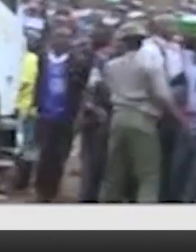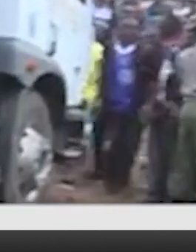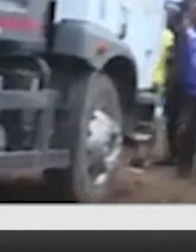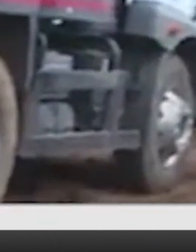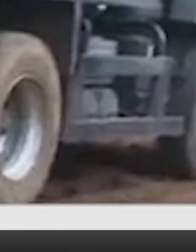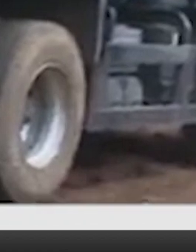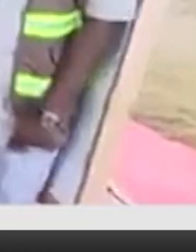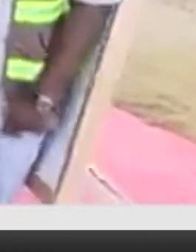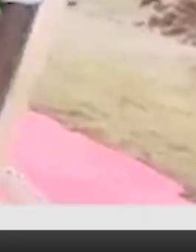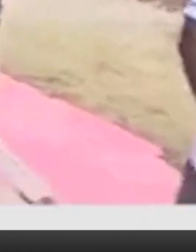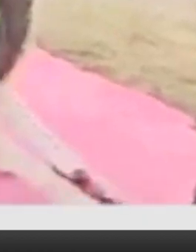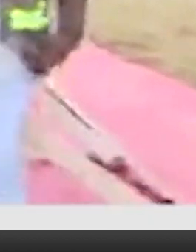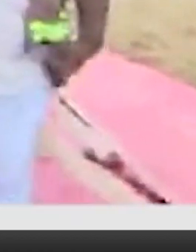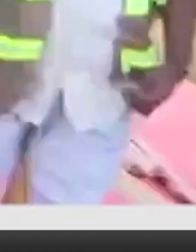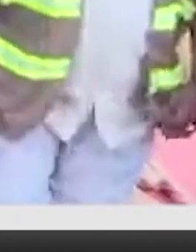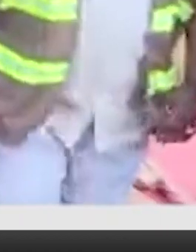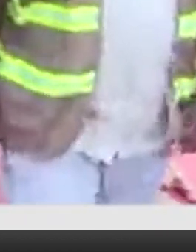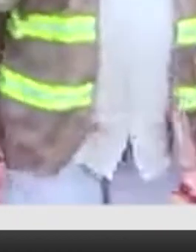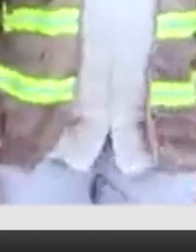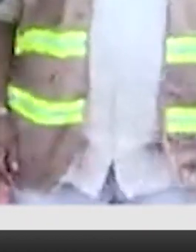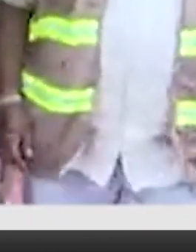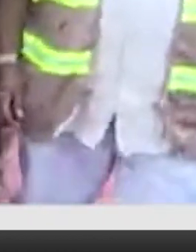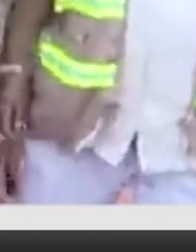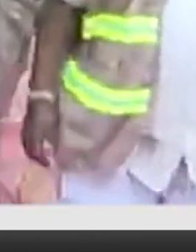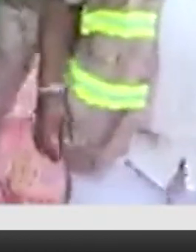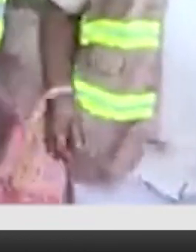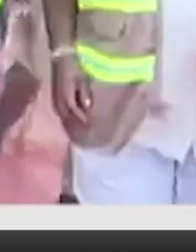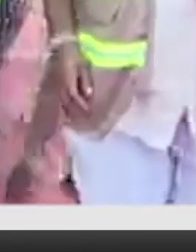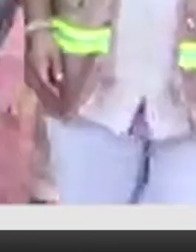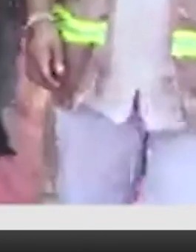Isaac Musyoka, Undugu TV.